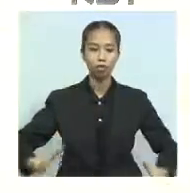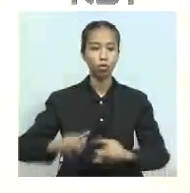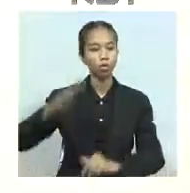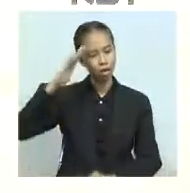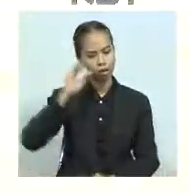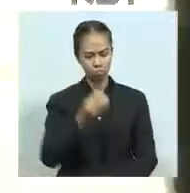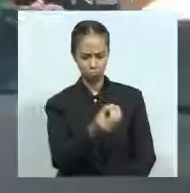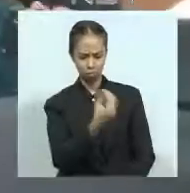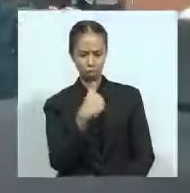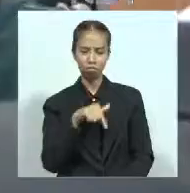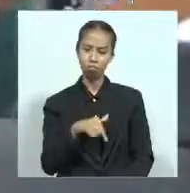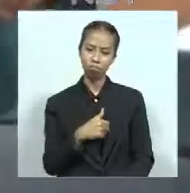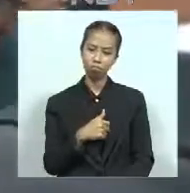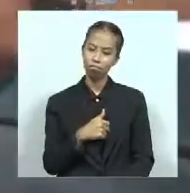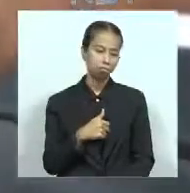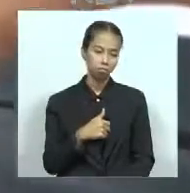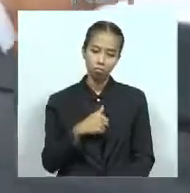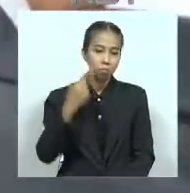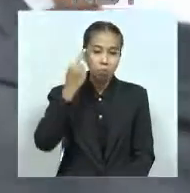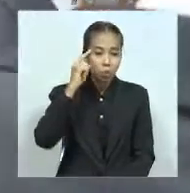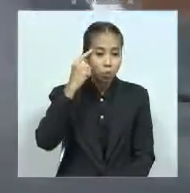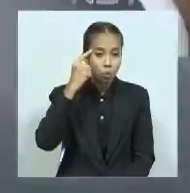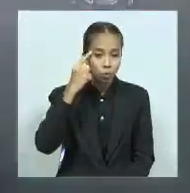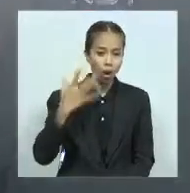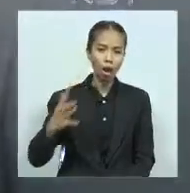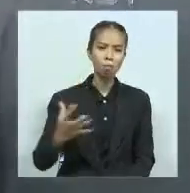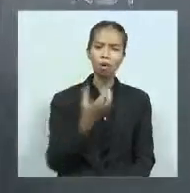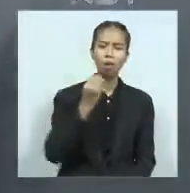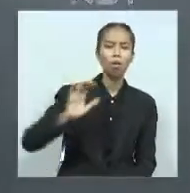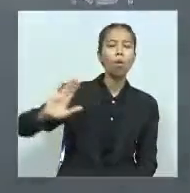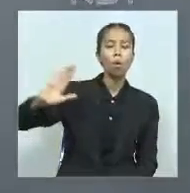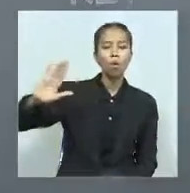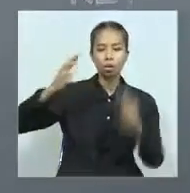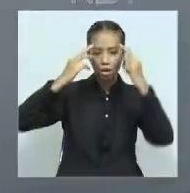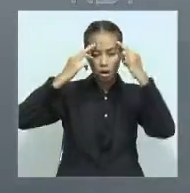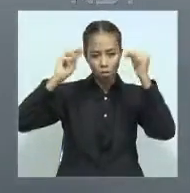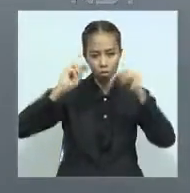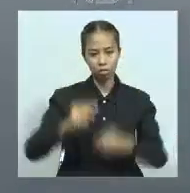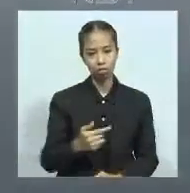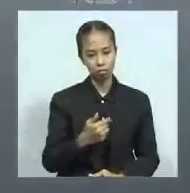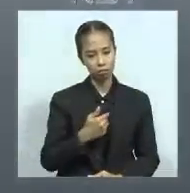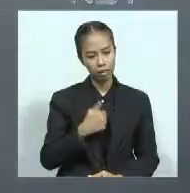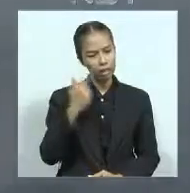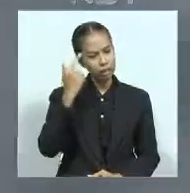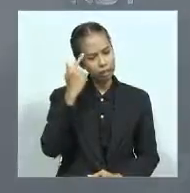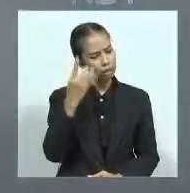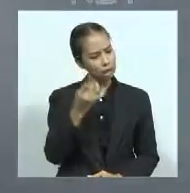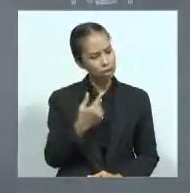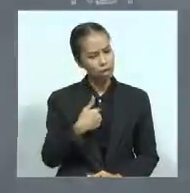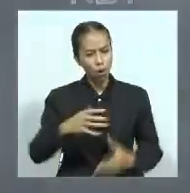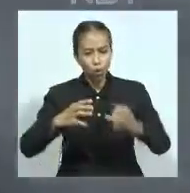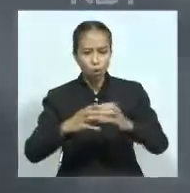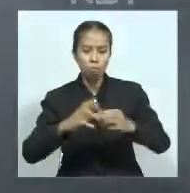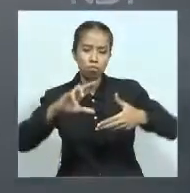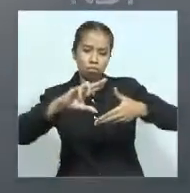เสธนะคะว่าไม่ได้ทราบเรื่องดังกล่าวเพราะว่าเป็นอำนาจของนายกรัฐมนตรีและไม่ขอแสดงความคิดเห็นว่าพรรคพลังประ